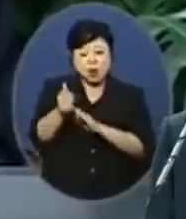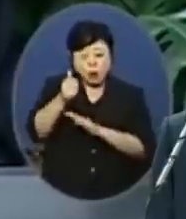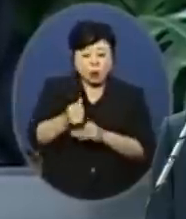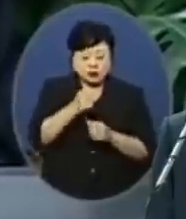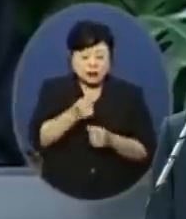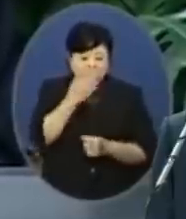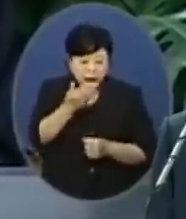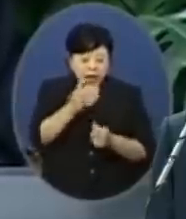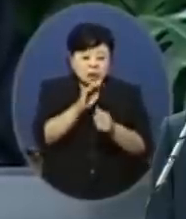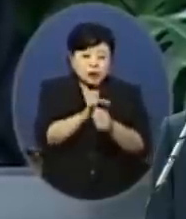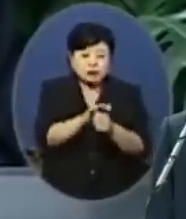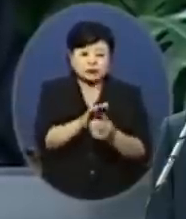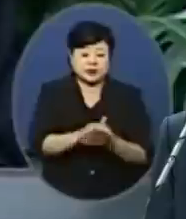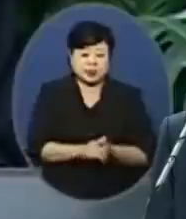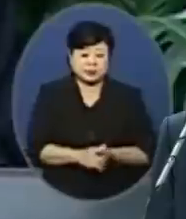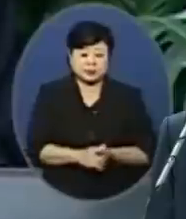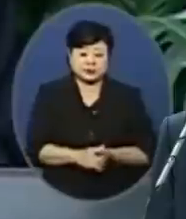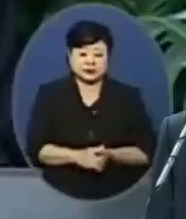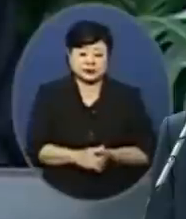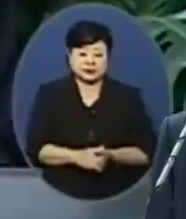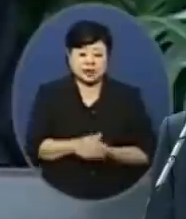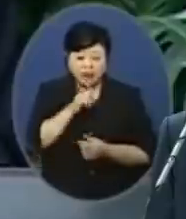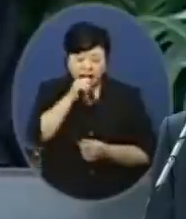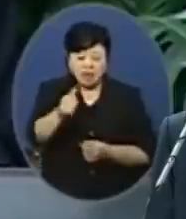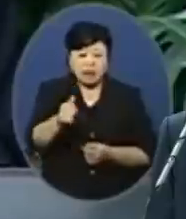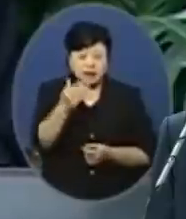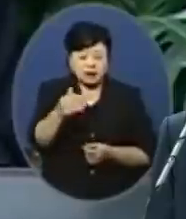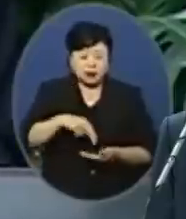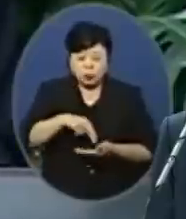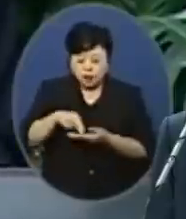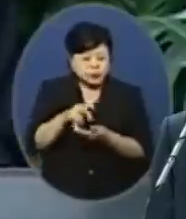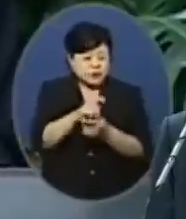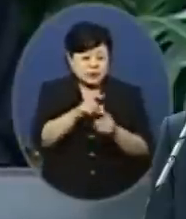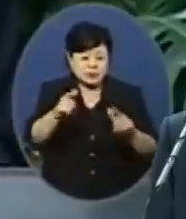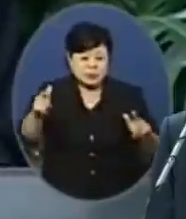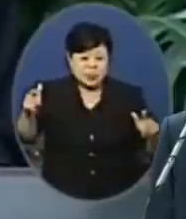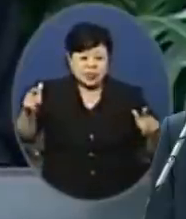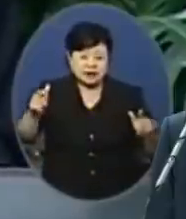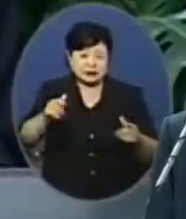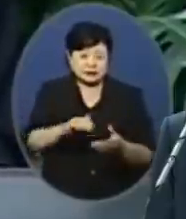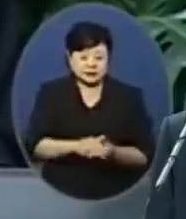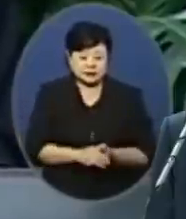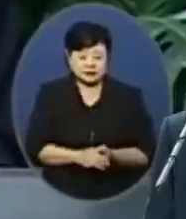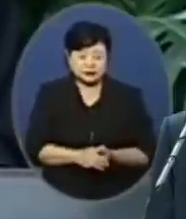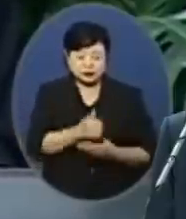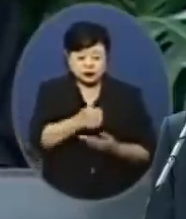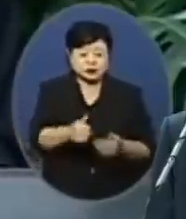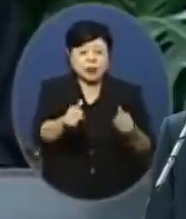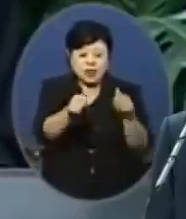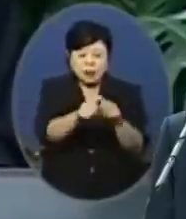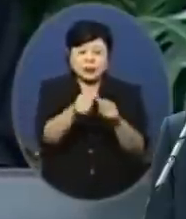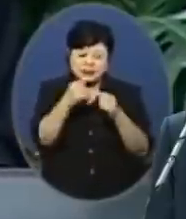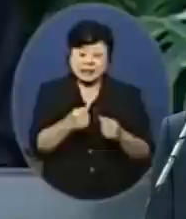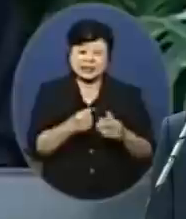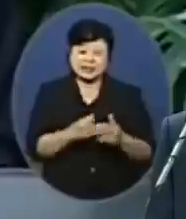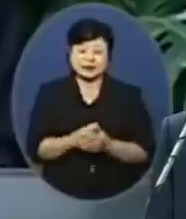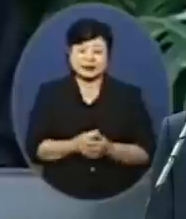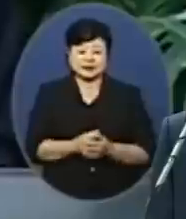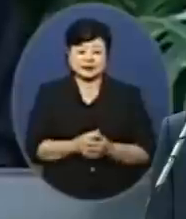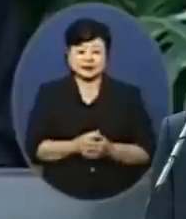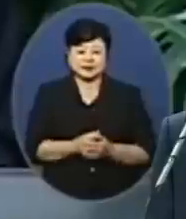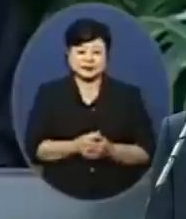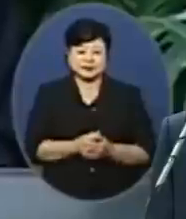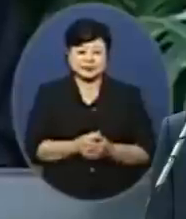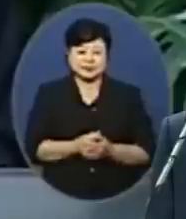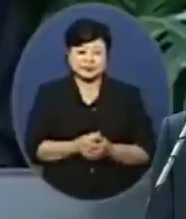수 있게 만들어 주는 것입니다. 절대로 여러분 외롭지 않습니다. 여러분은 주님과 함께 산다는 것을 잊지 말아야 되는